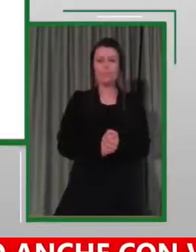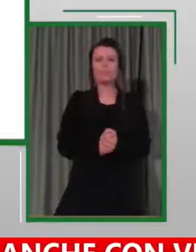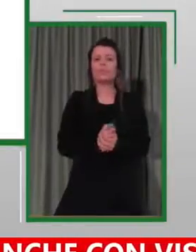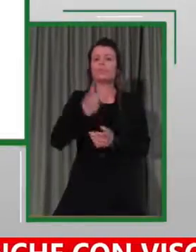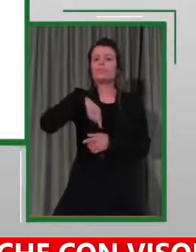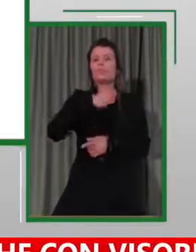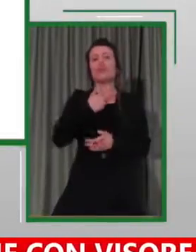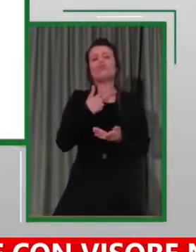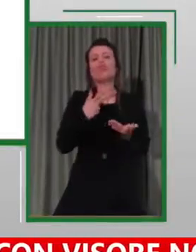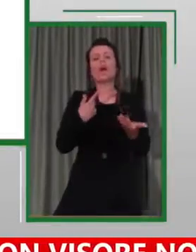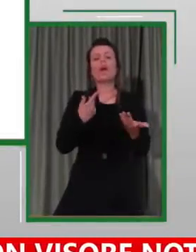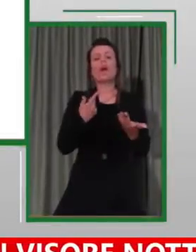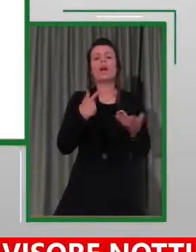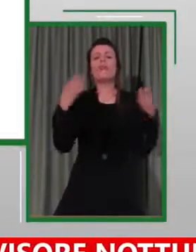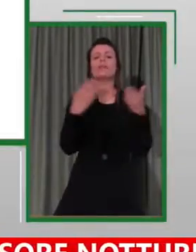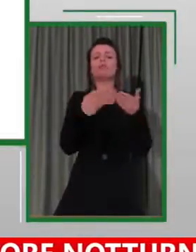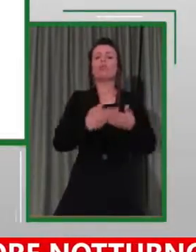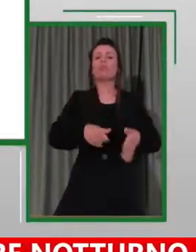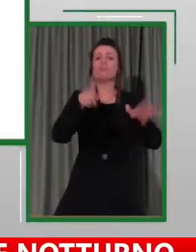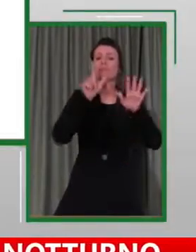7 studi dedicati